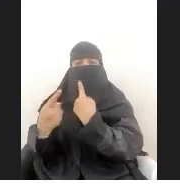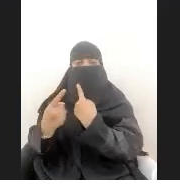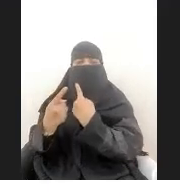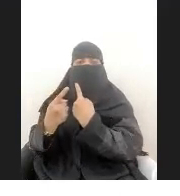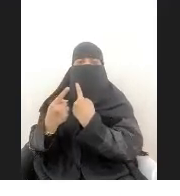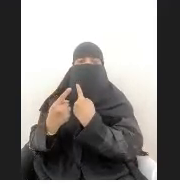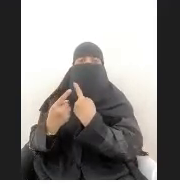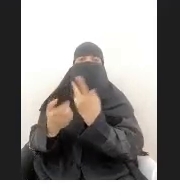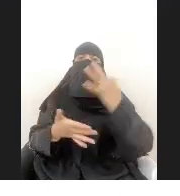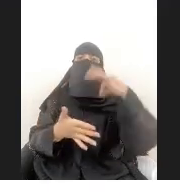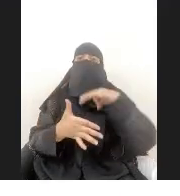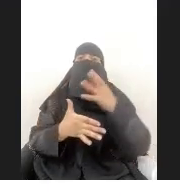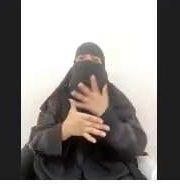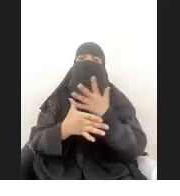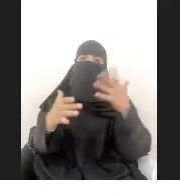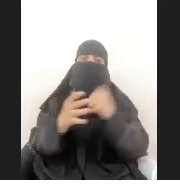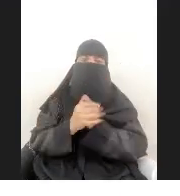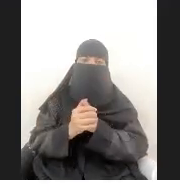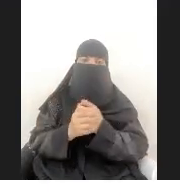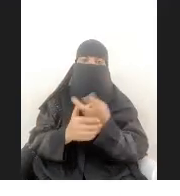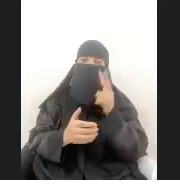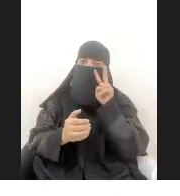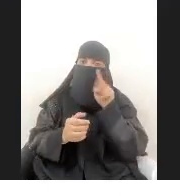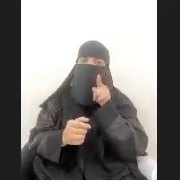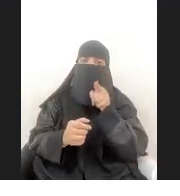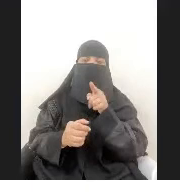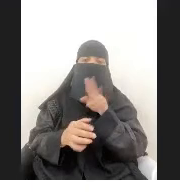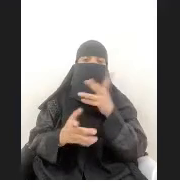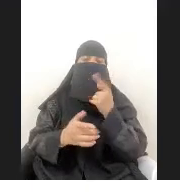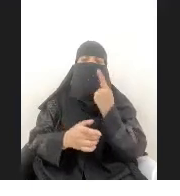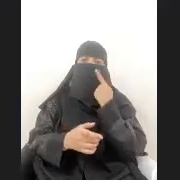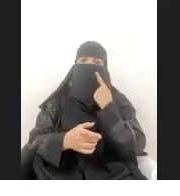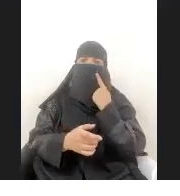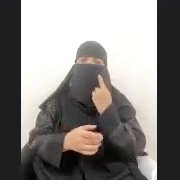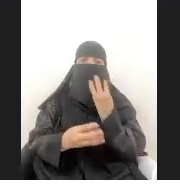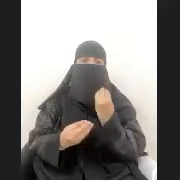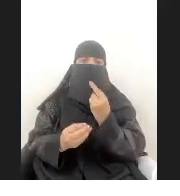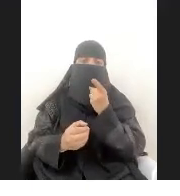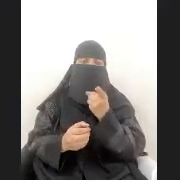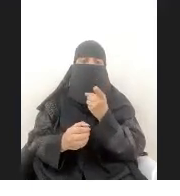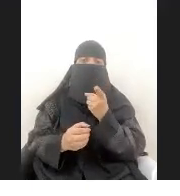بس أبغى أوريكم بسرعة إيش عجبني. هذا كان أنا أخذته من فيديو واحدة قاعدة